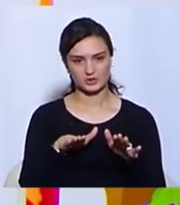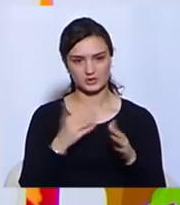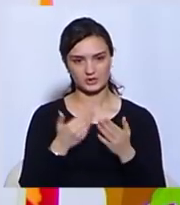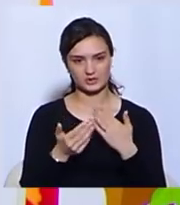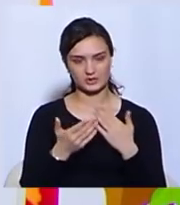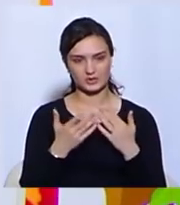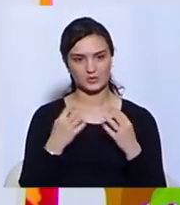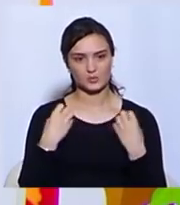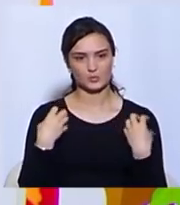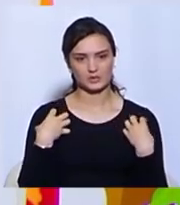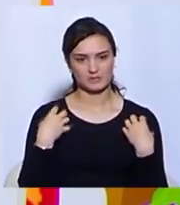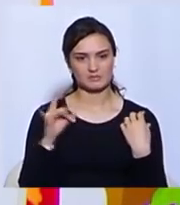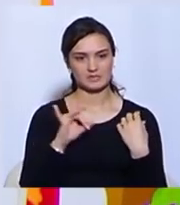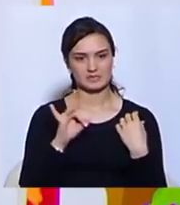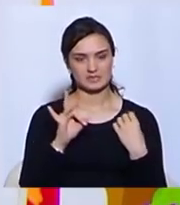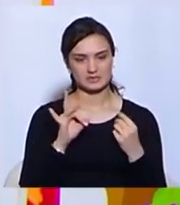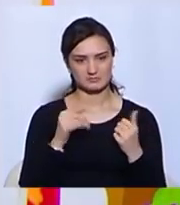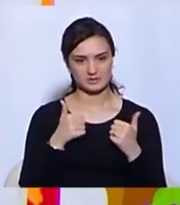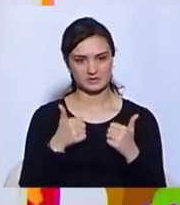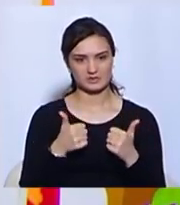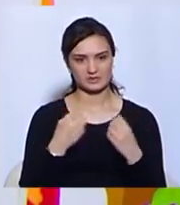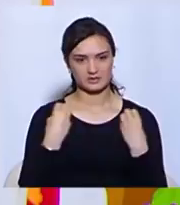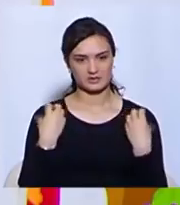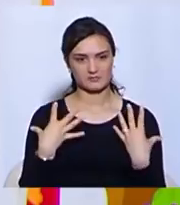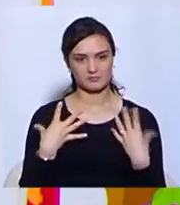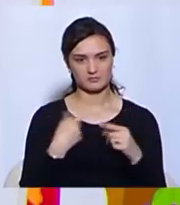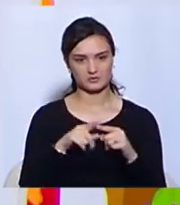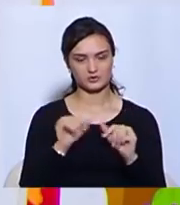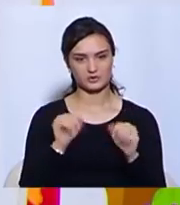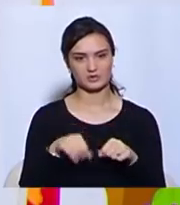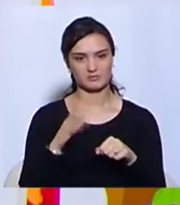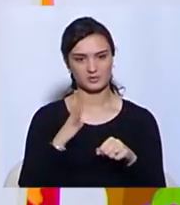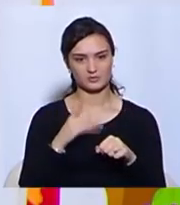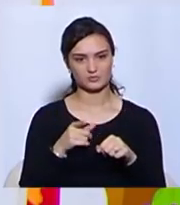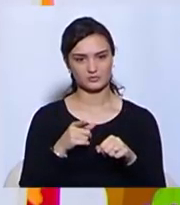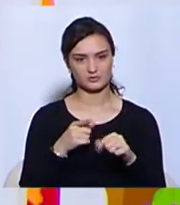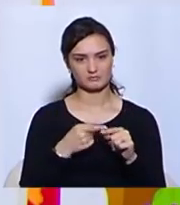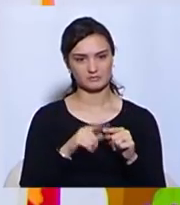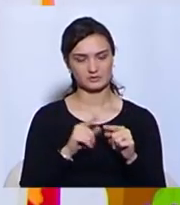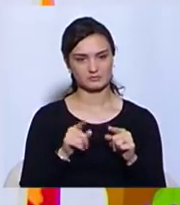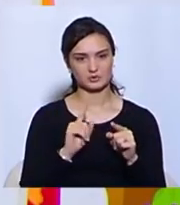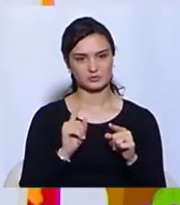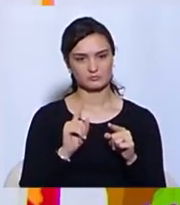კუნთების მასის კლება და ცხიმის კარგად გაფუება შეიძლება იყოს წინაპირობა იმის, რომ